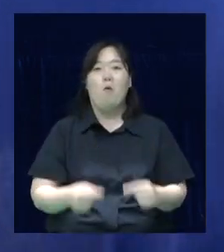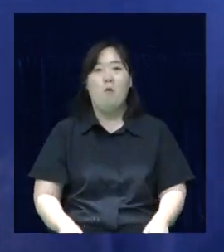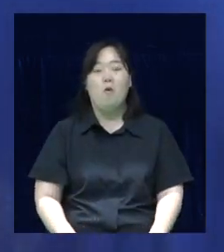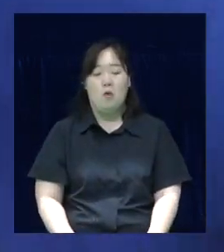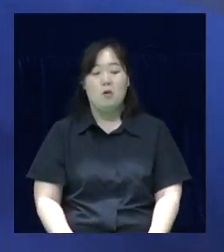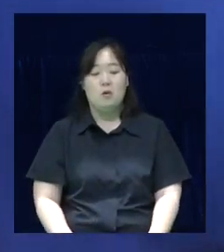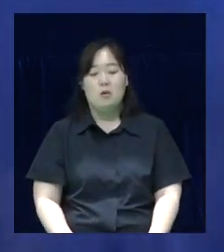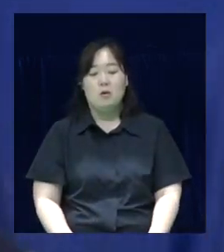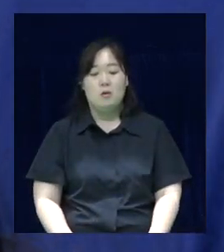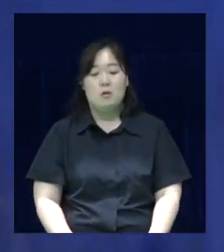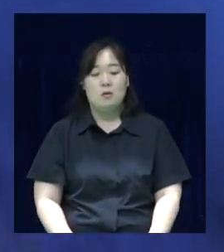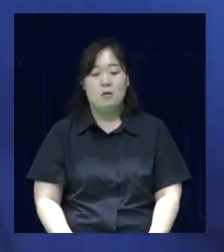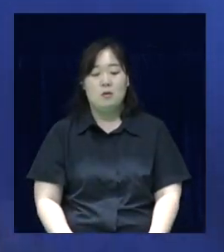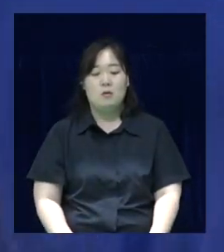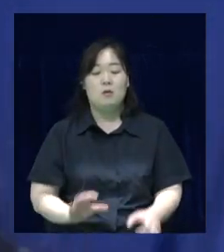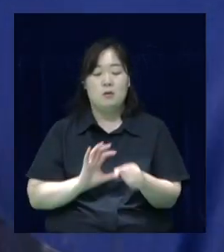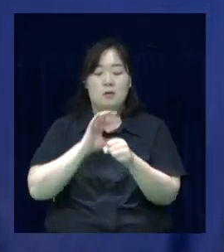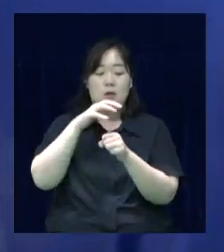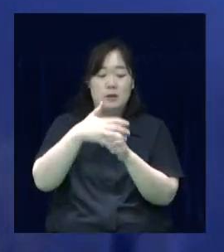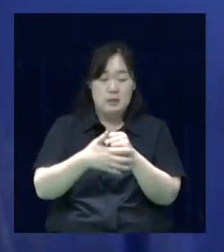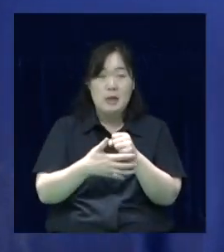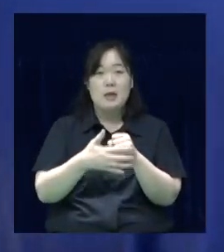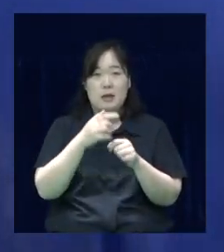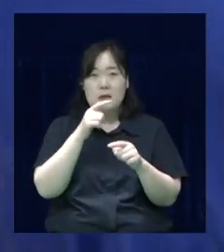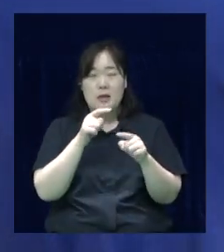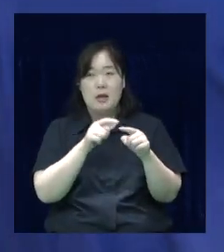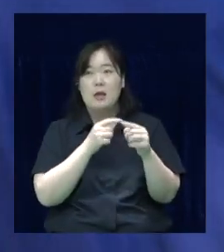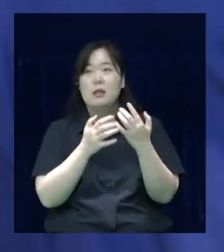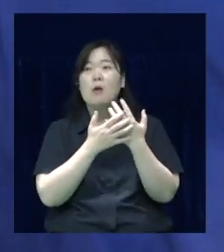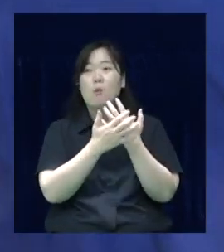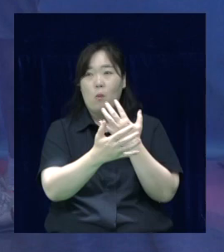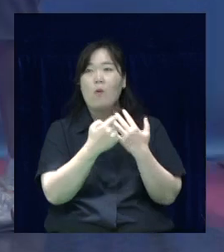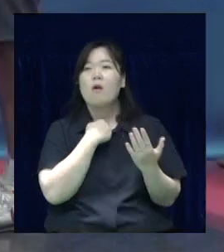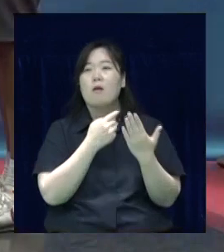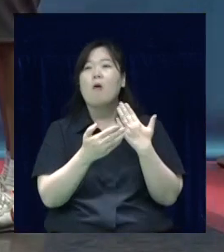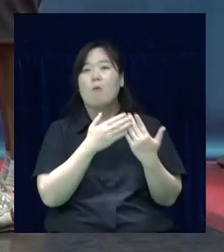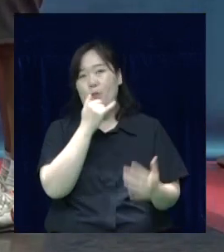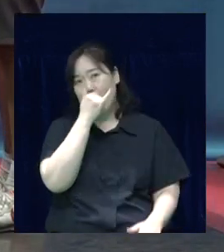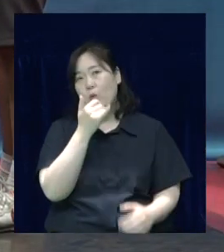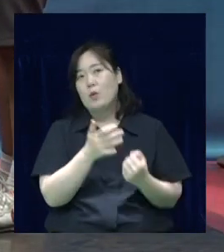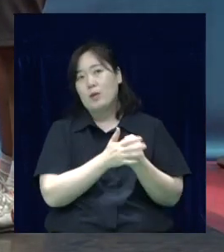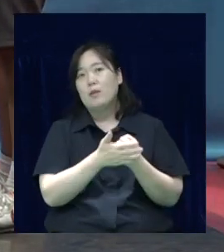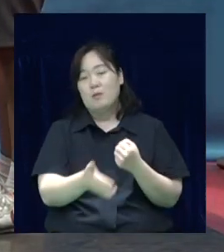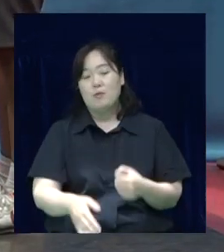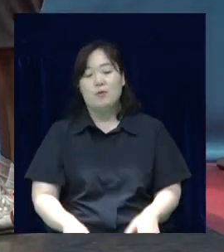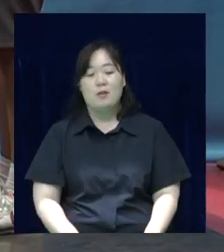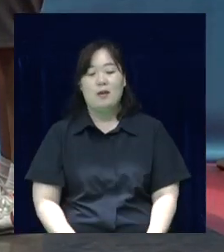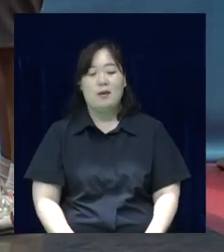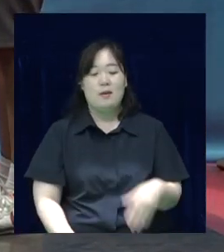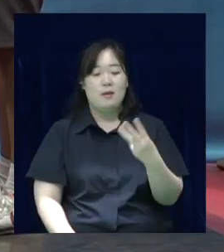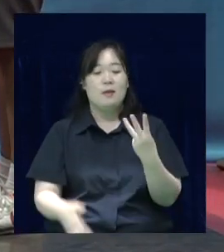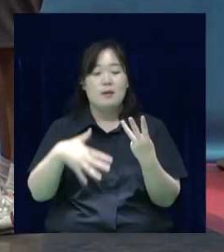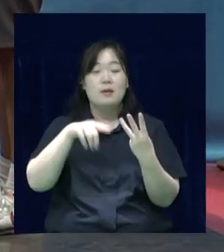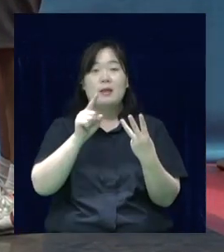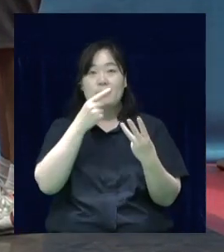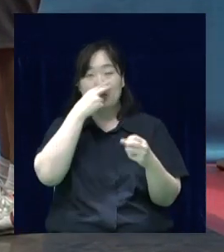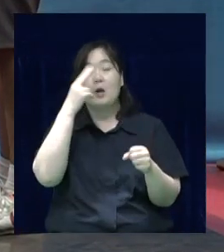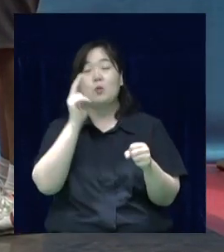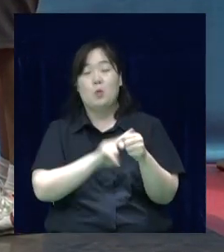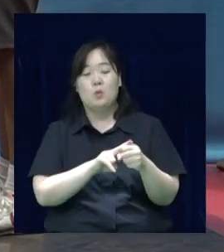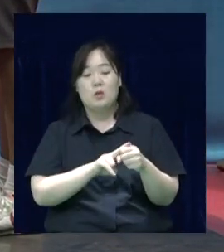굉장히 어떤 세계적인 어떤 몸매를 가지고 있다고 그렇습니다. 보시면 됩니다. 자, 문정훈 선수 3차 시도